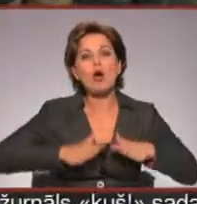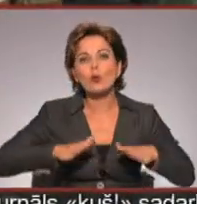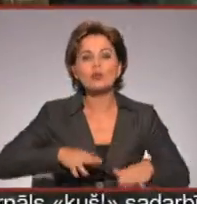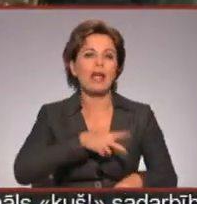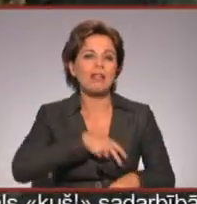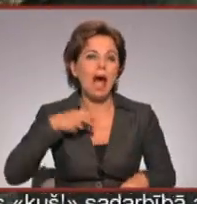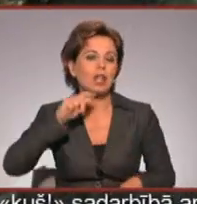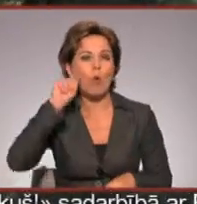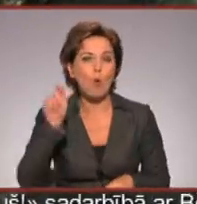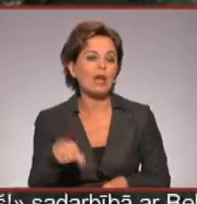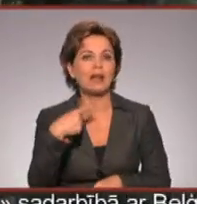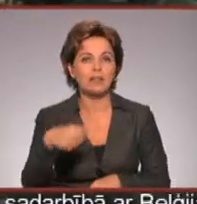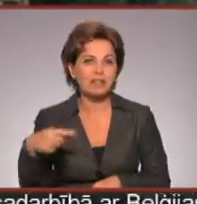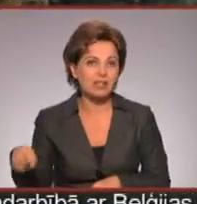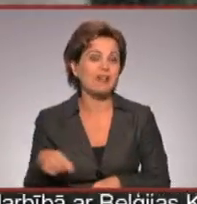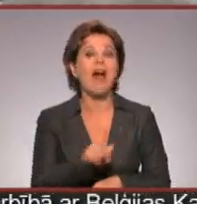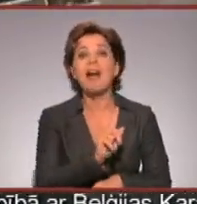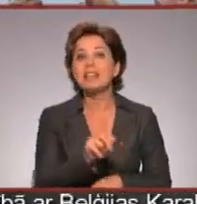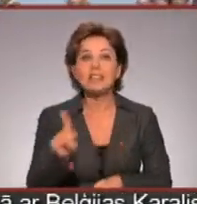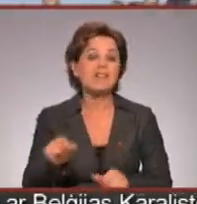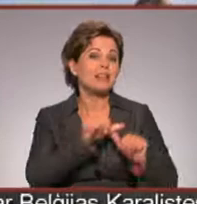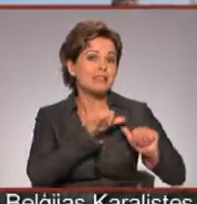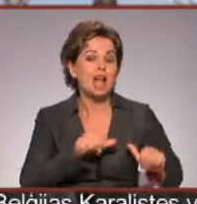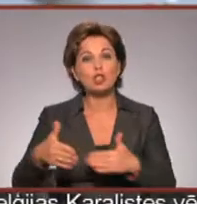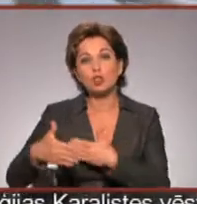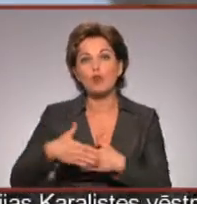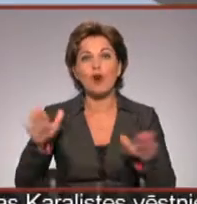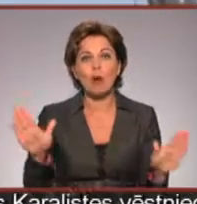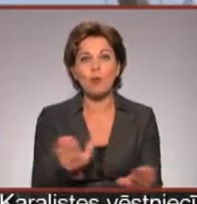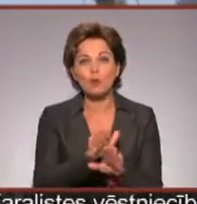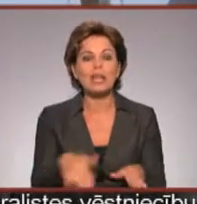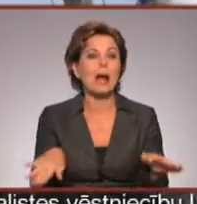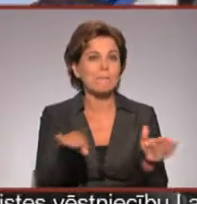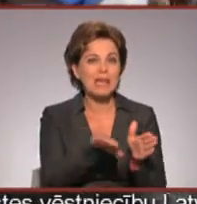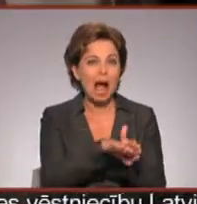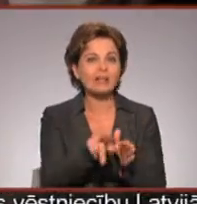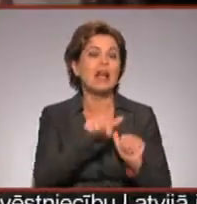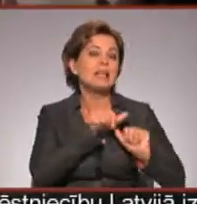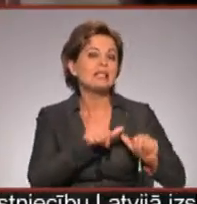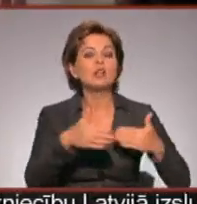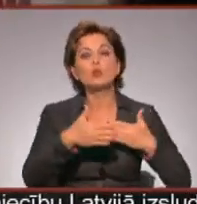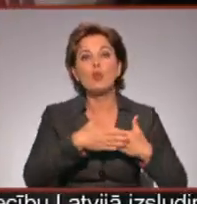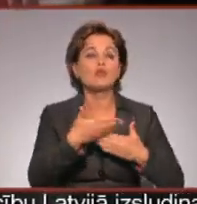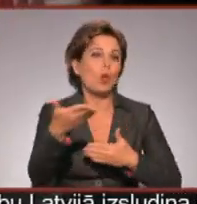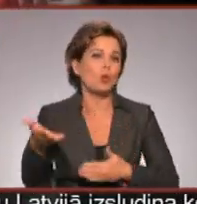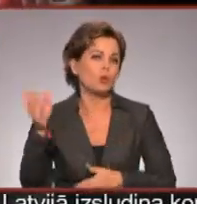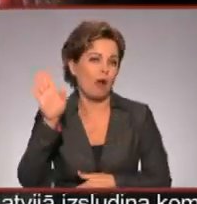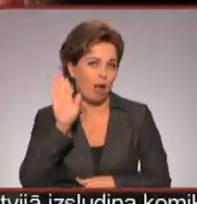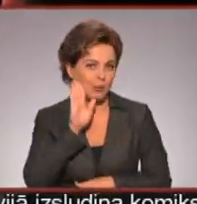Dānija, Ukraina un citas. Ik viens, kuram sirdī tuva mūzika, var piedalīties, ik viens, kuram sirdī tuva mūzika, var